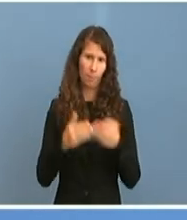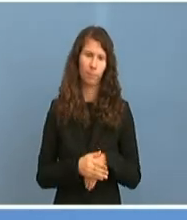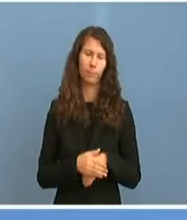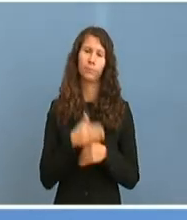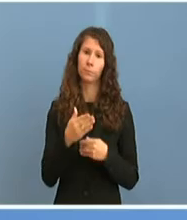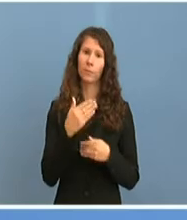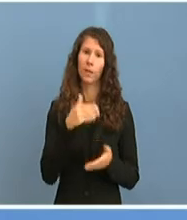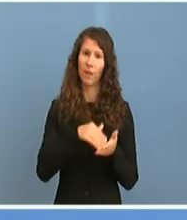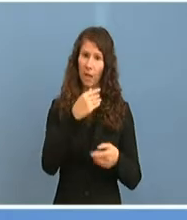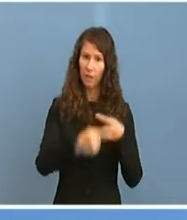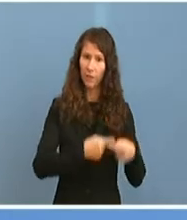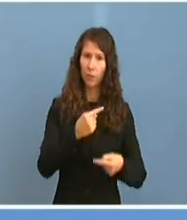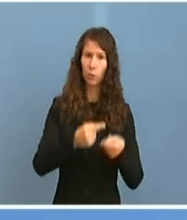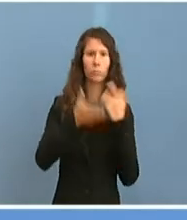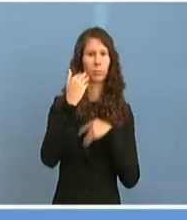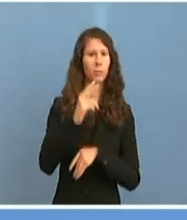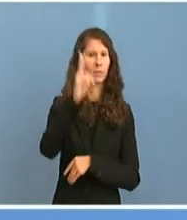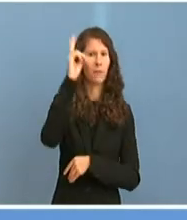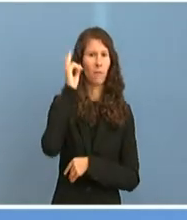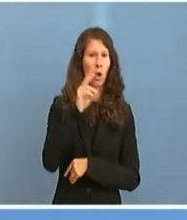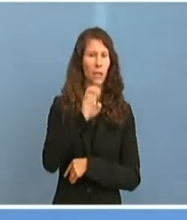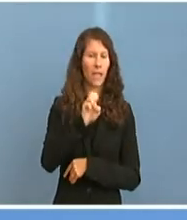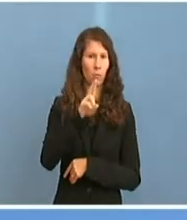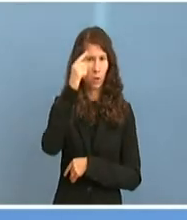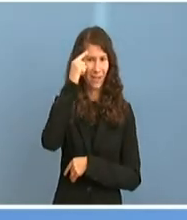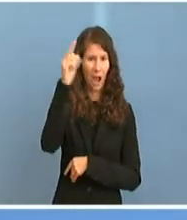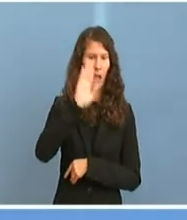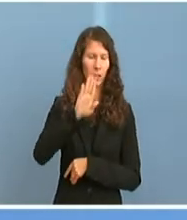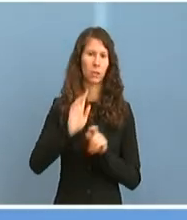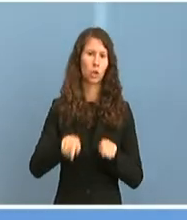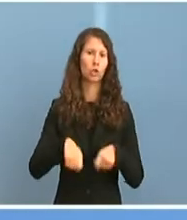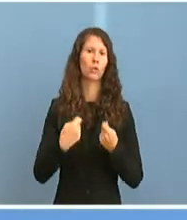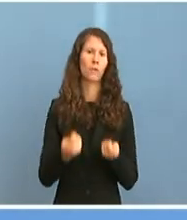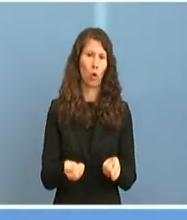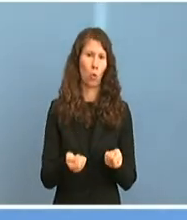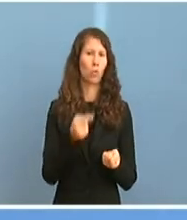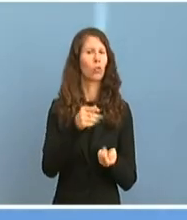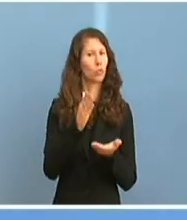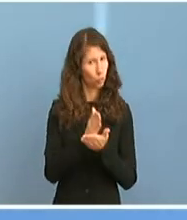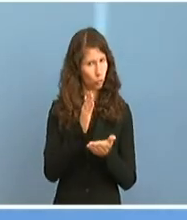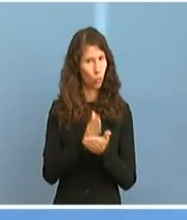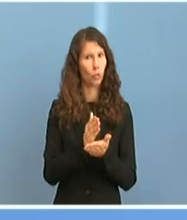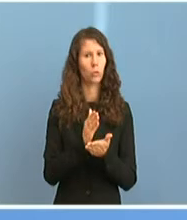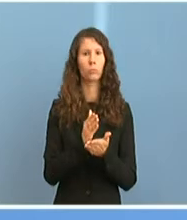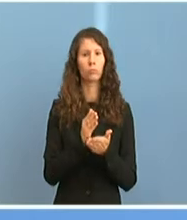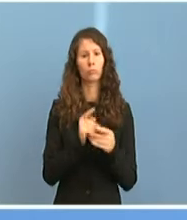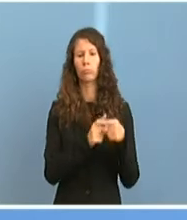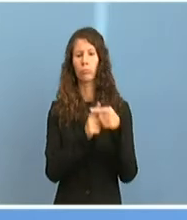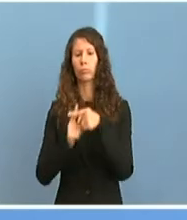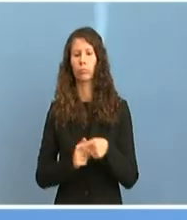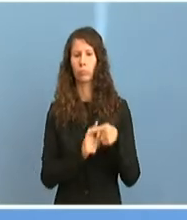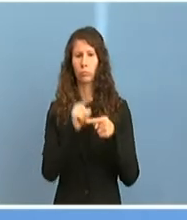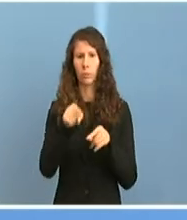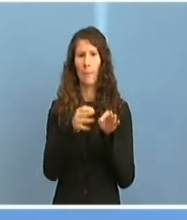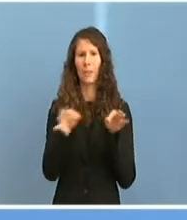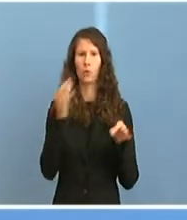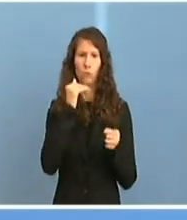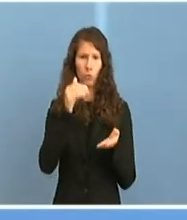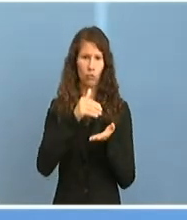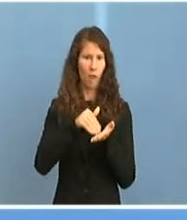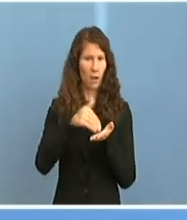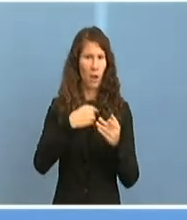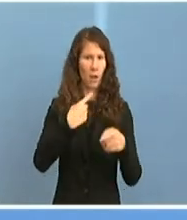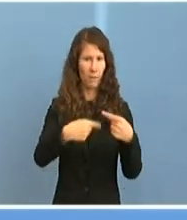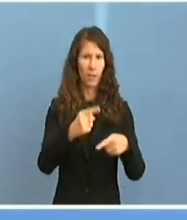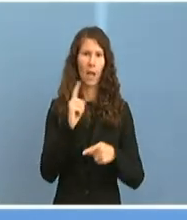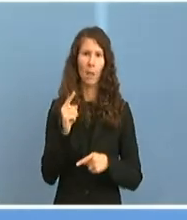der Europäische Rat vorletzte Woche in seinen Schlussfolgerungen durchaus ins Auge gefasst. Darüber hinaus will ich jetzt hier